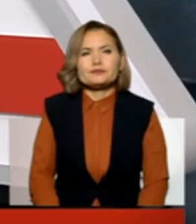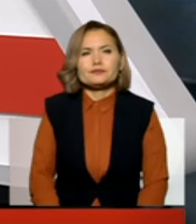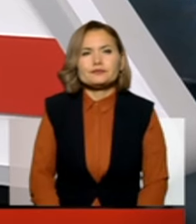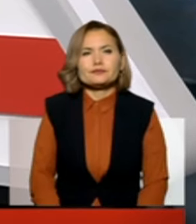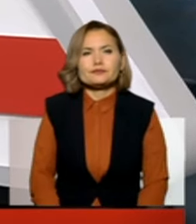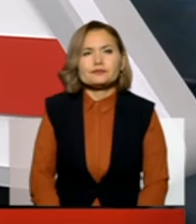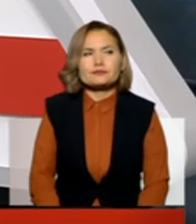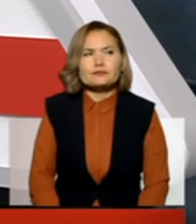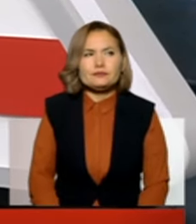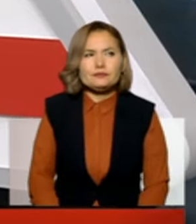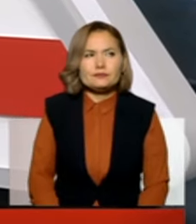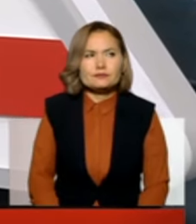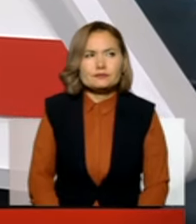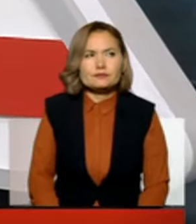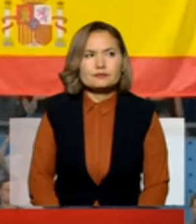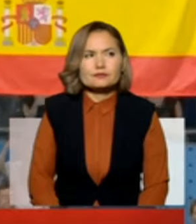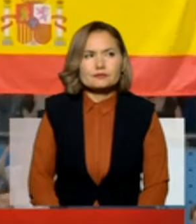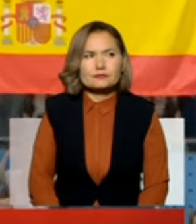анықтап көрді.